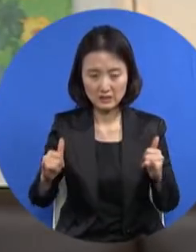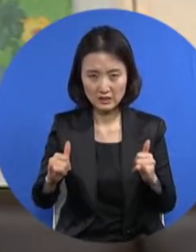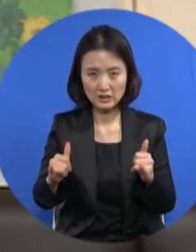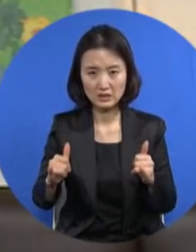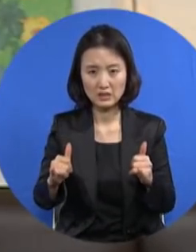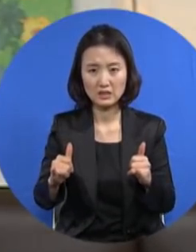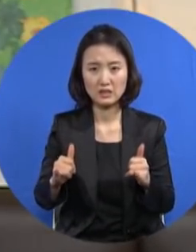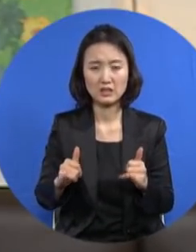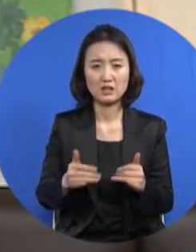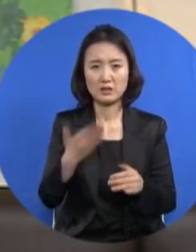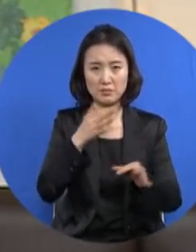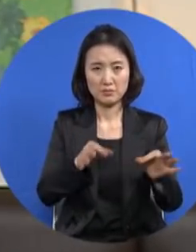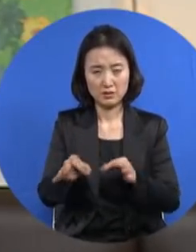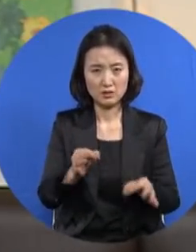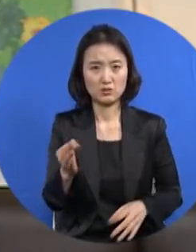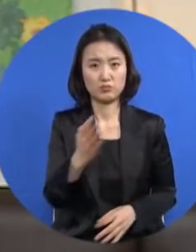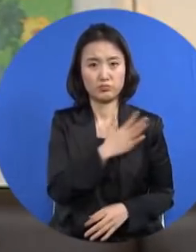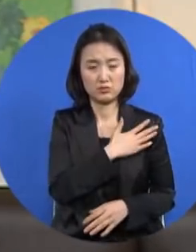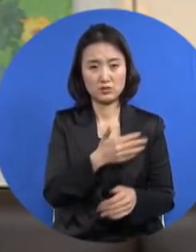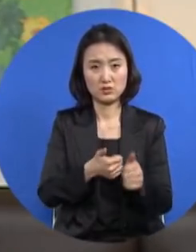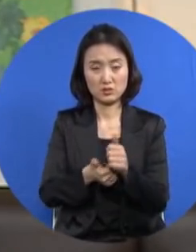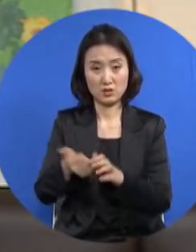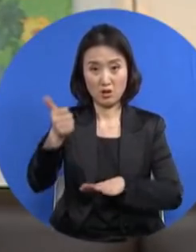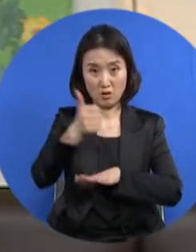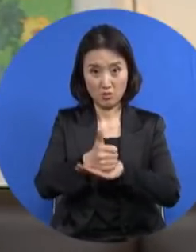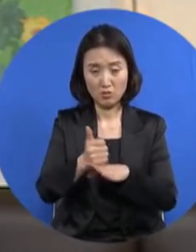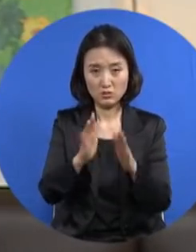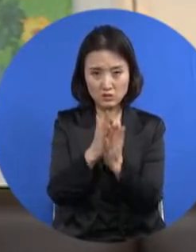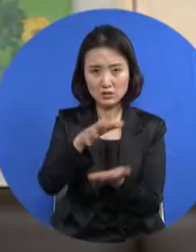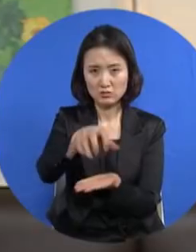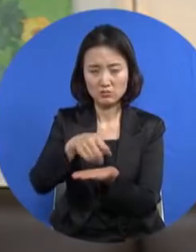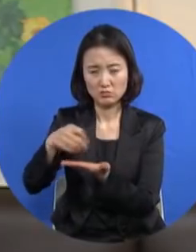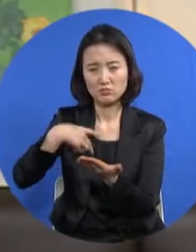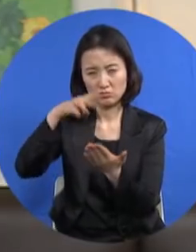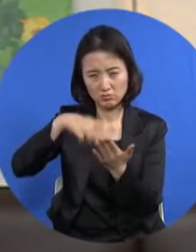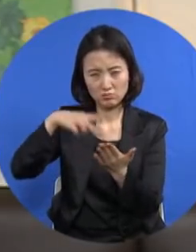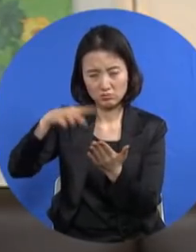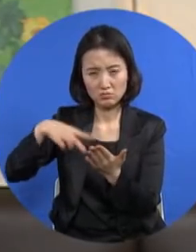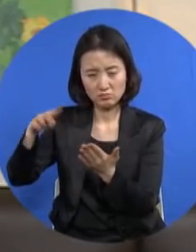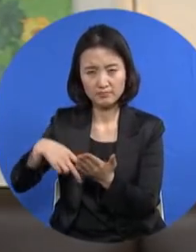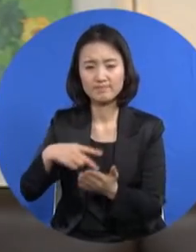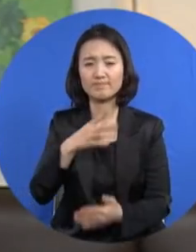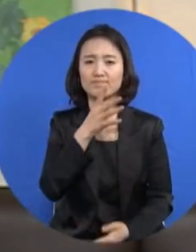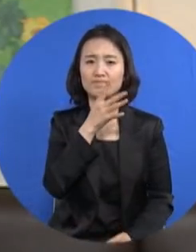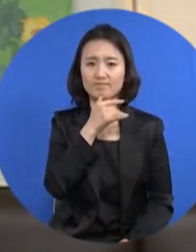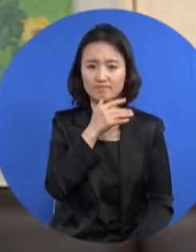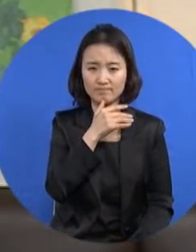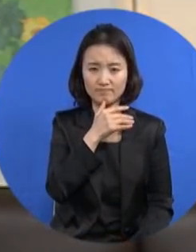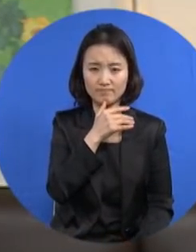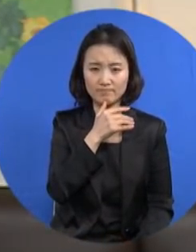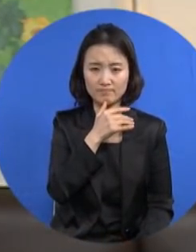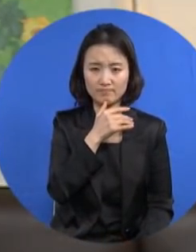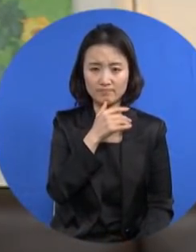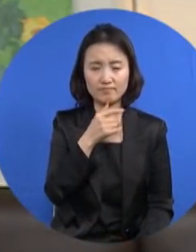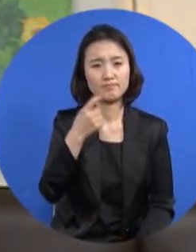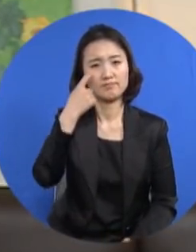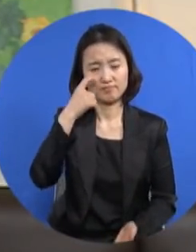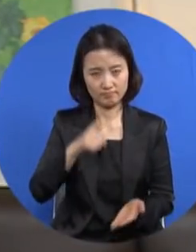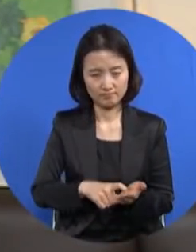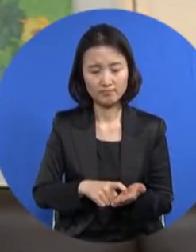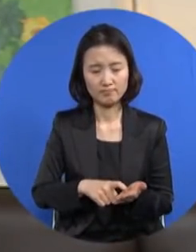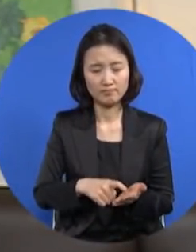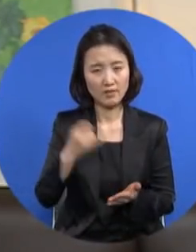부자가, 요식업에서 부자가 된 책들이 굉장히 많은데 그런 책들을 많이 읽어서 그 아이템을 찾는데 이제 도움이